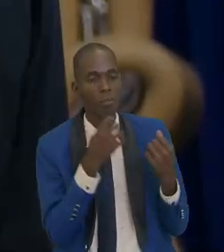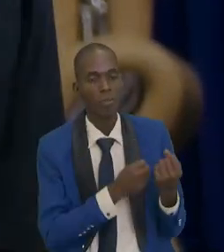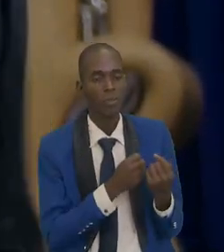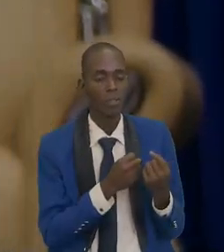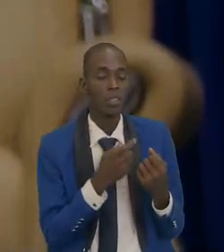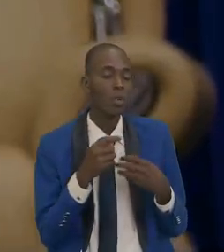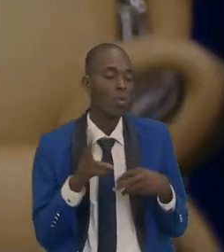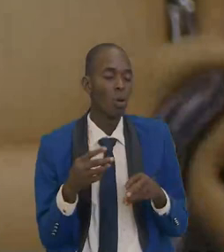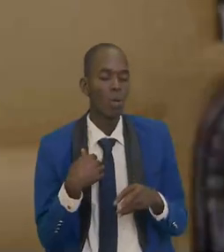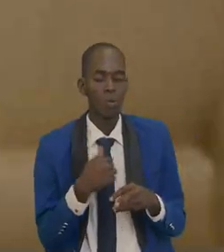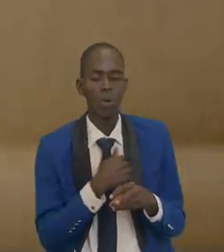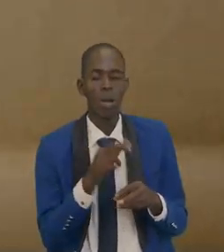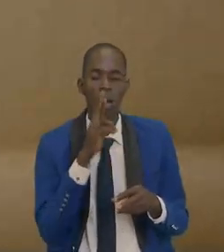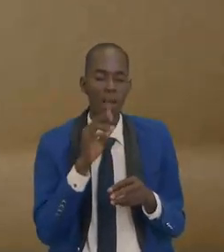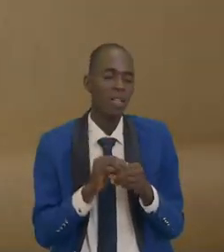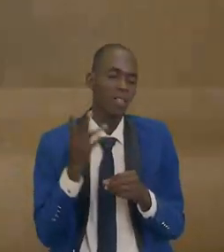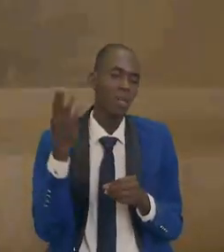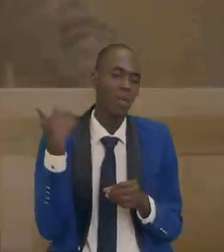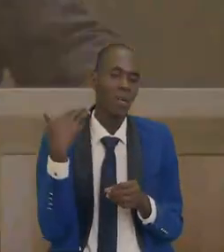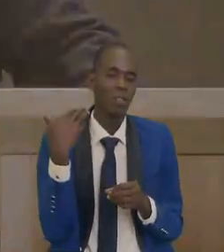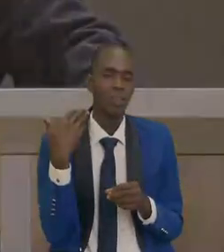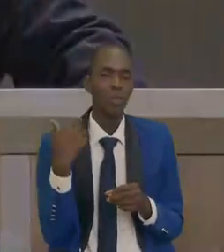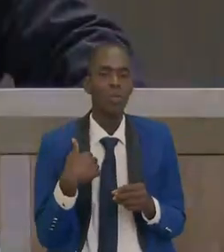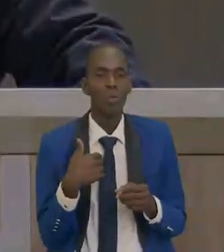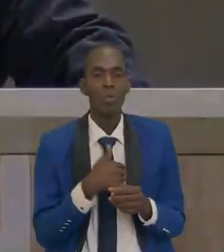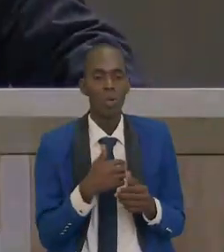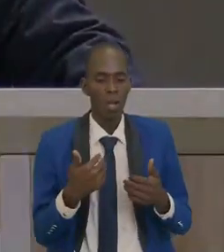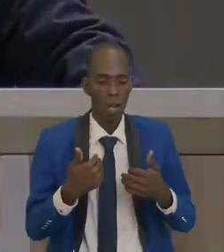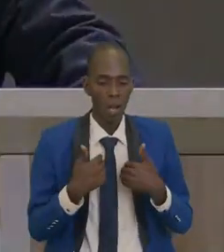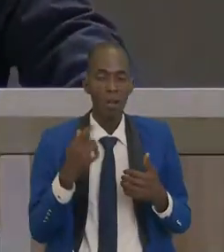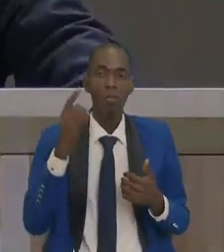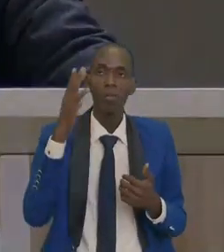par le passé. Ils avaient Dieu, nous avons Dieu.